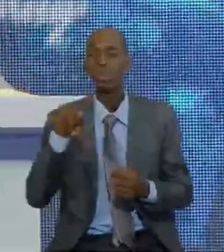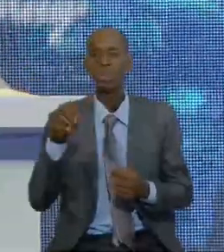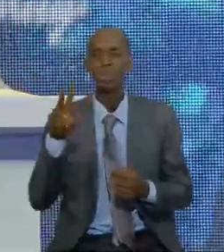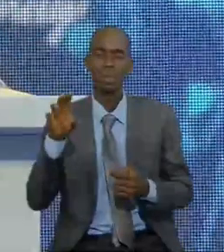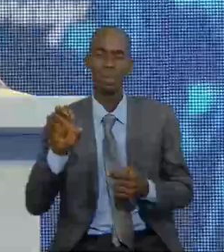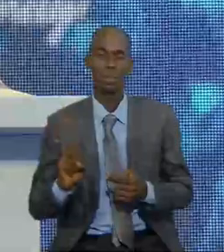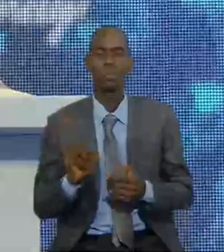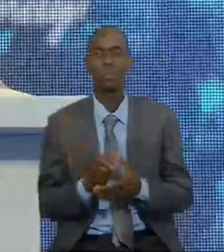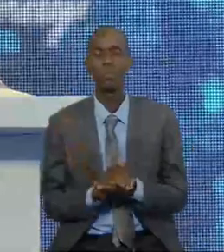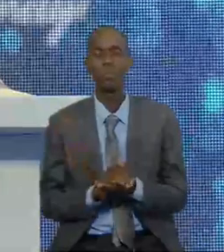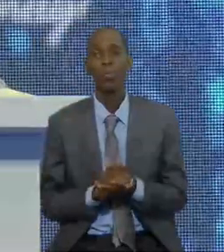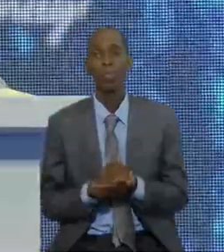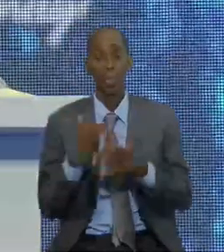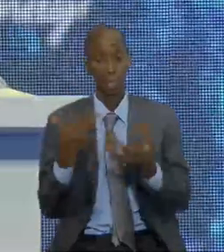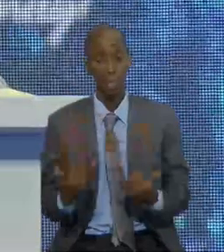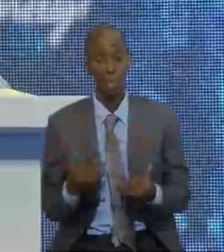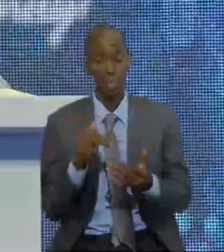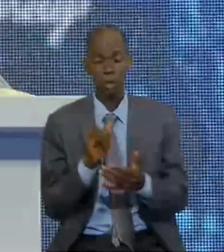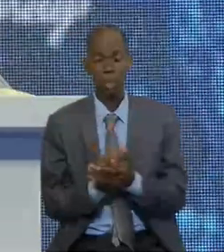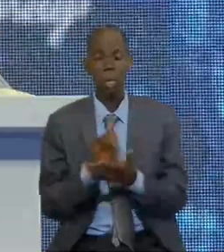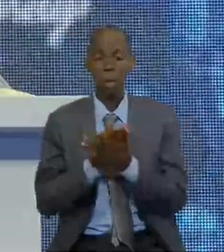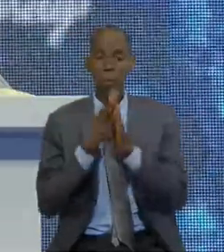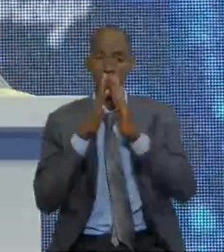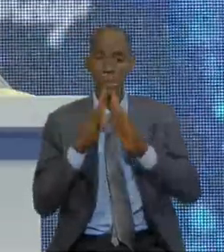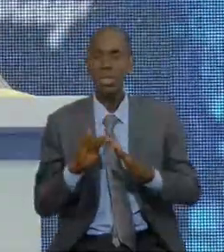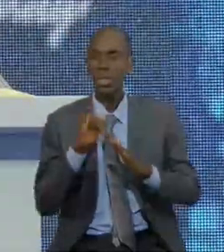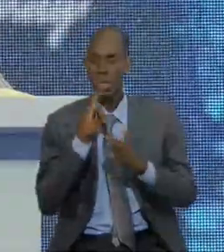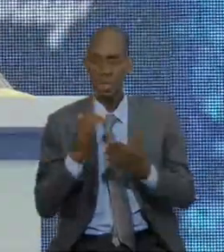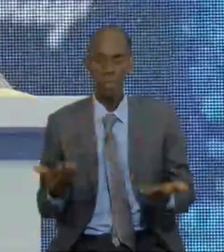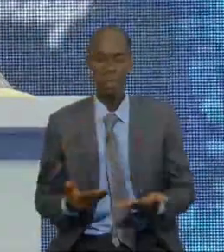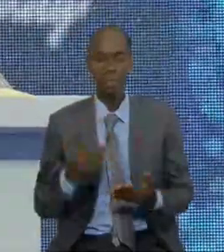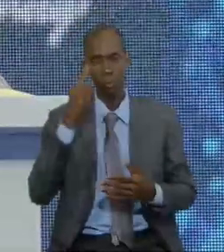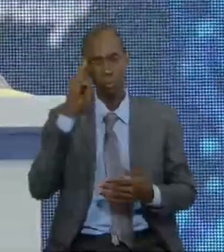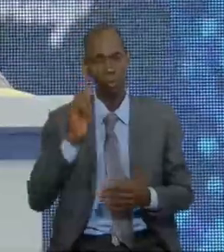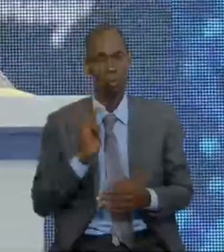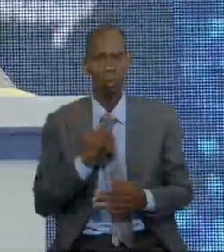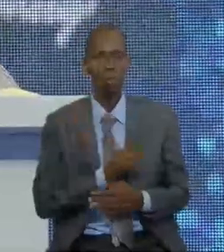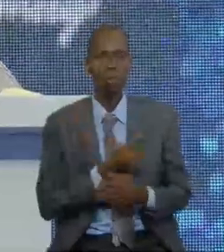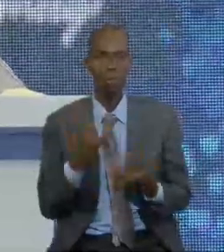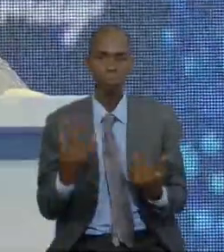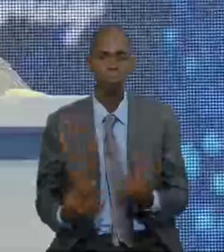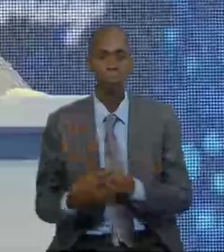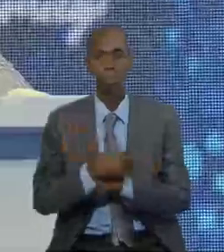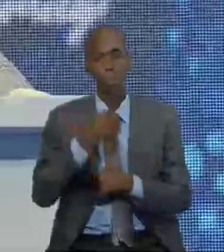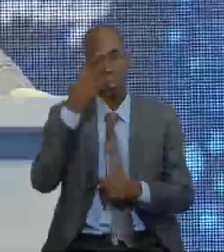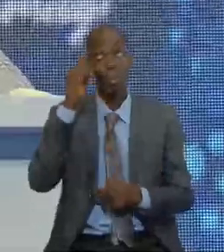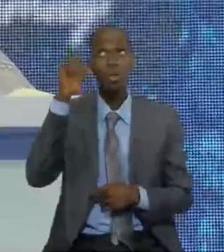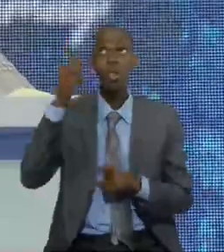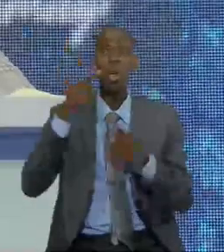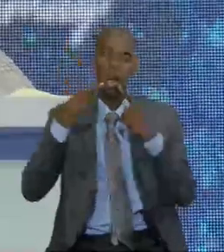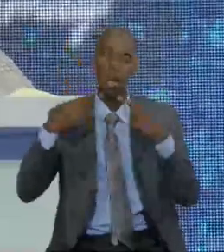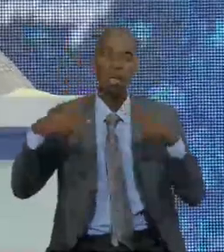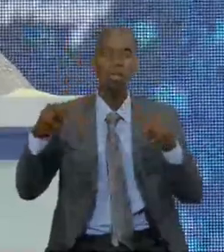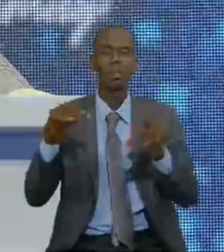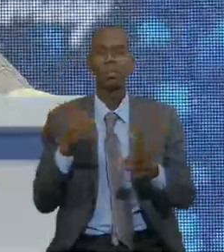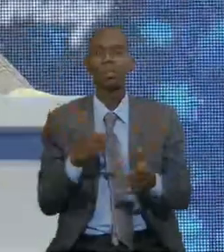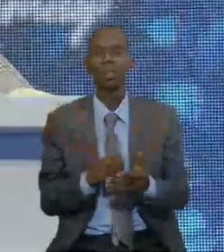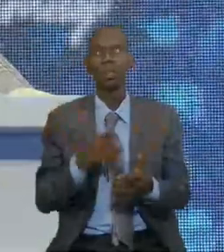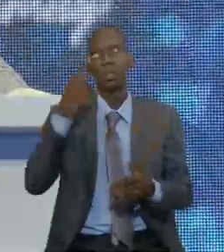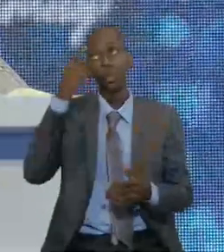et la paix aussi aux Juifs disponible pour nous aujourd'hui parce que la proclamé